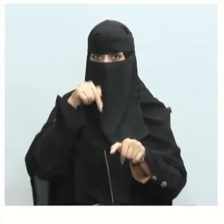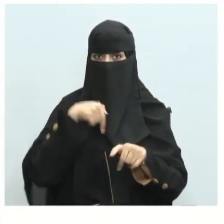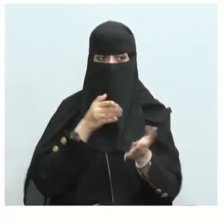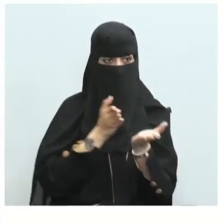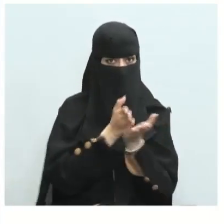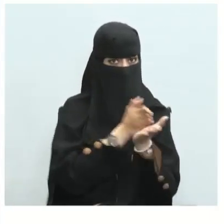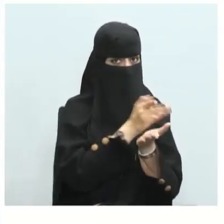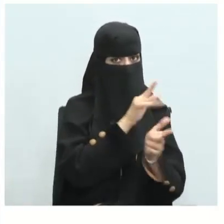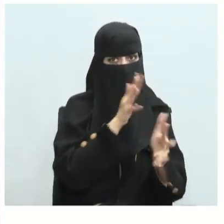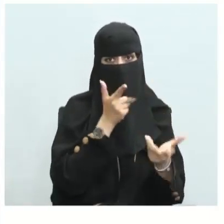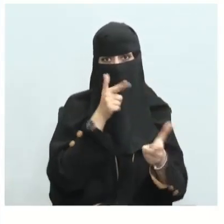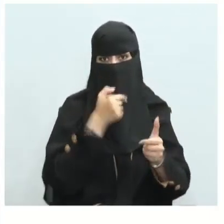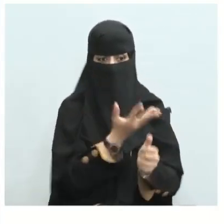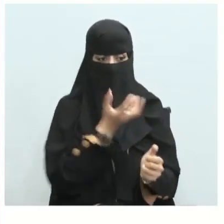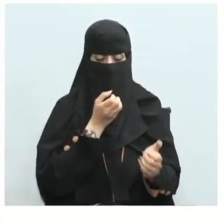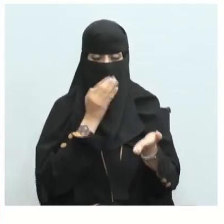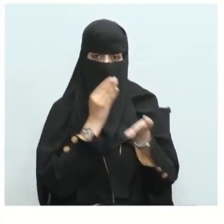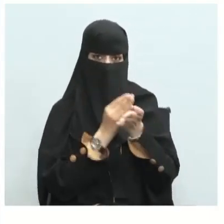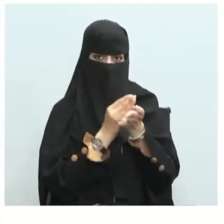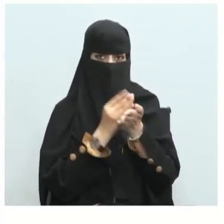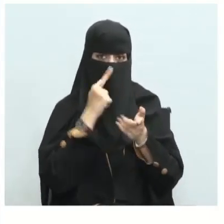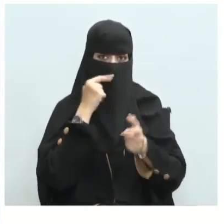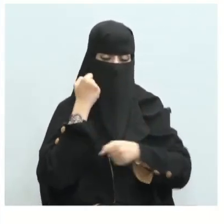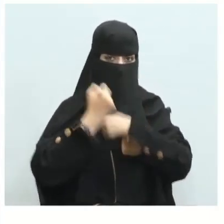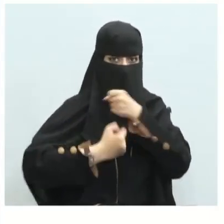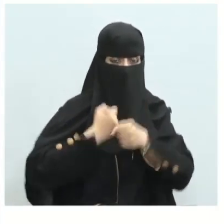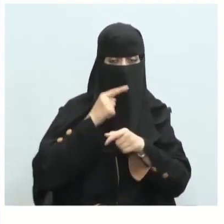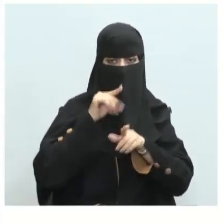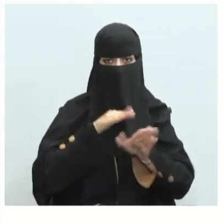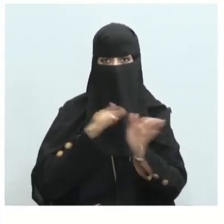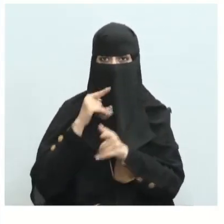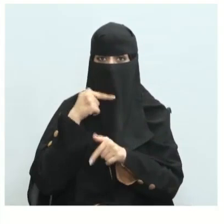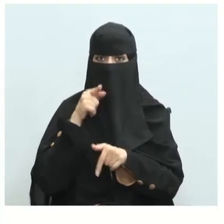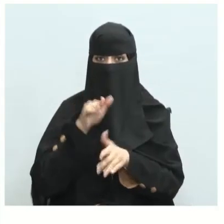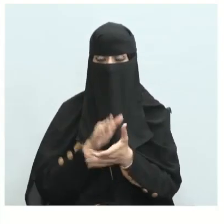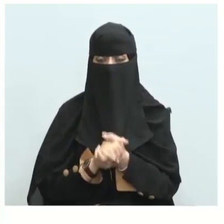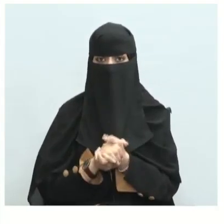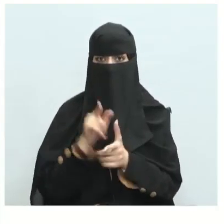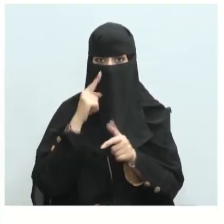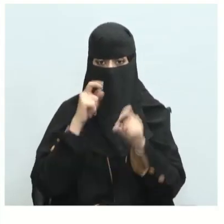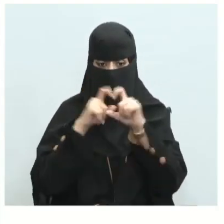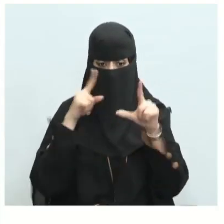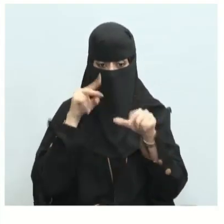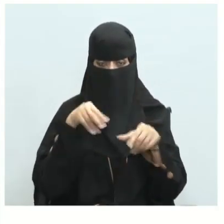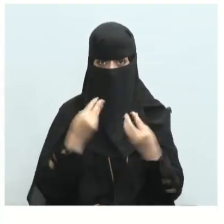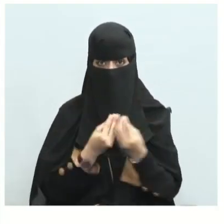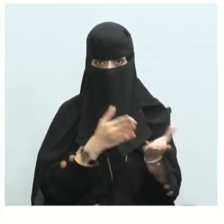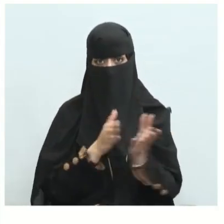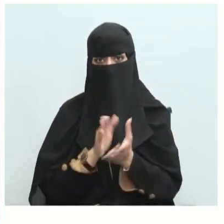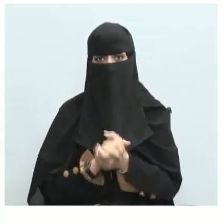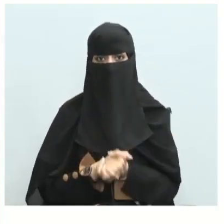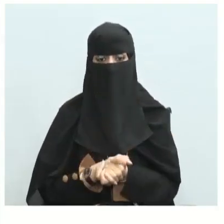طرق الحصول على الرخص المهنيه وس نستعرضها معكم